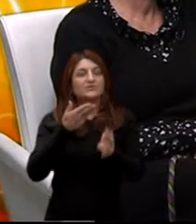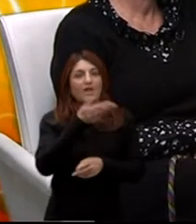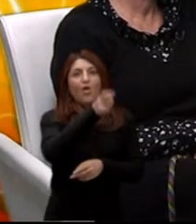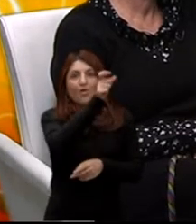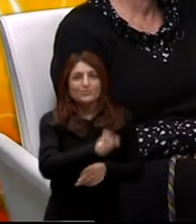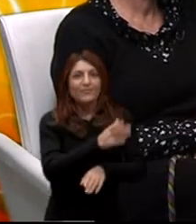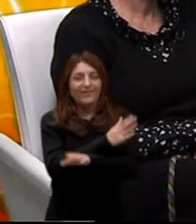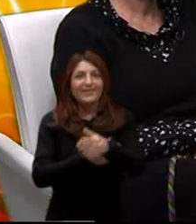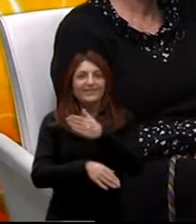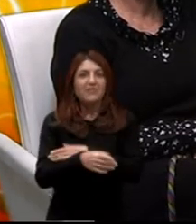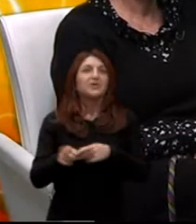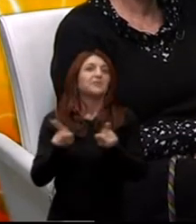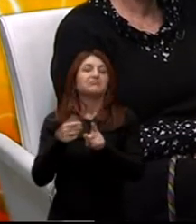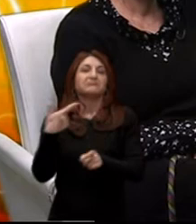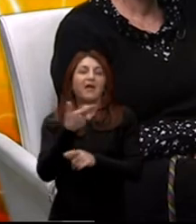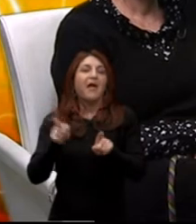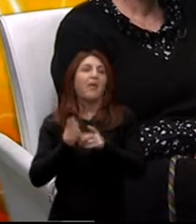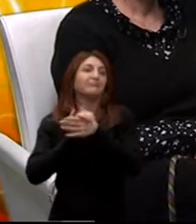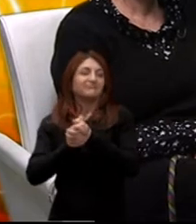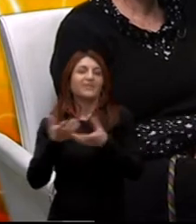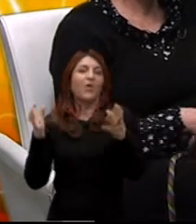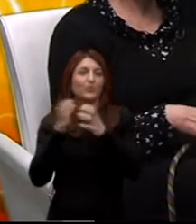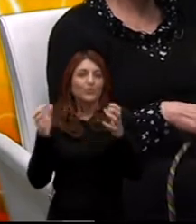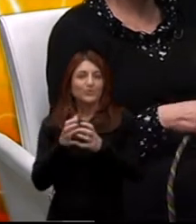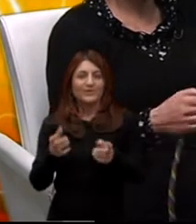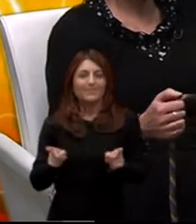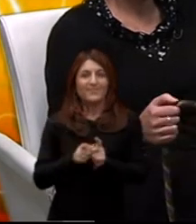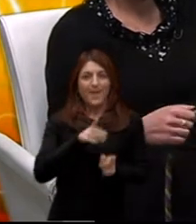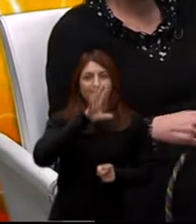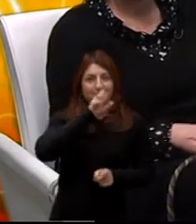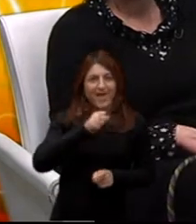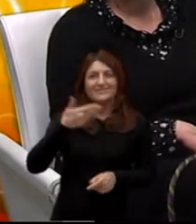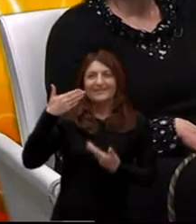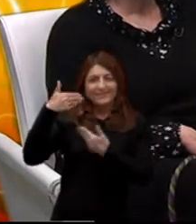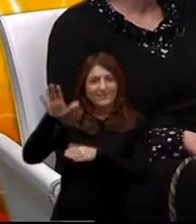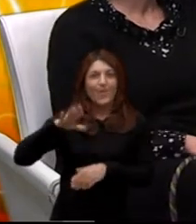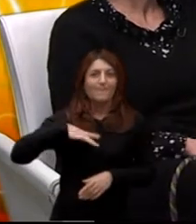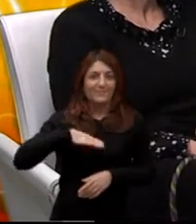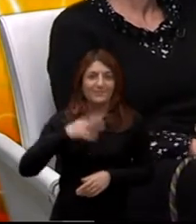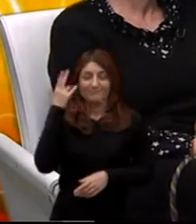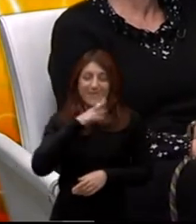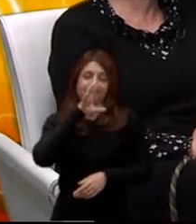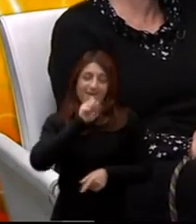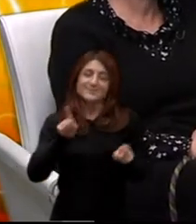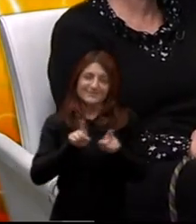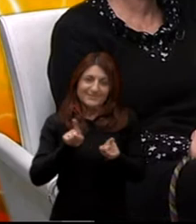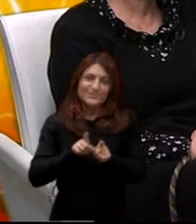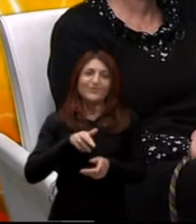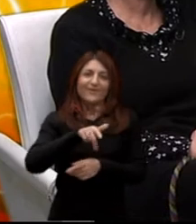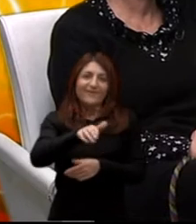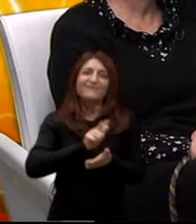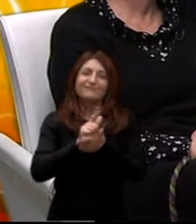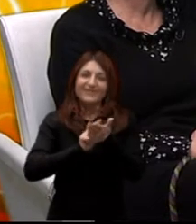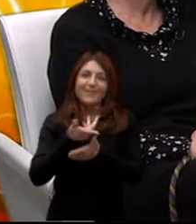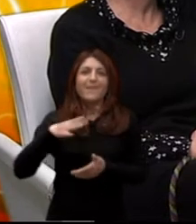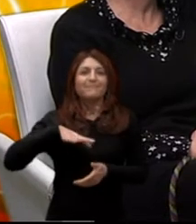se, izmjenjujete kontakte. Isto tako kada taj pas odlazi u svoju mirovinu, jer i on pas koji ide u mirovinu, vi isto